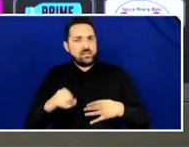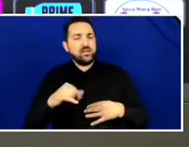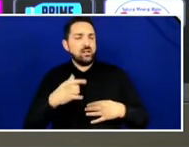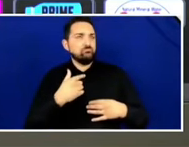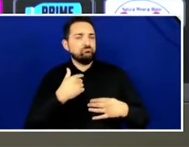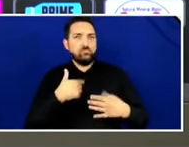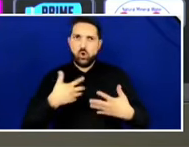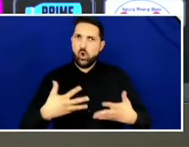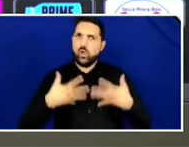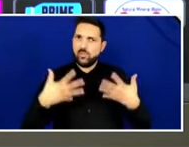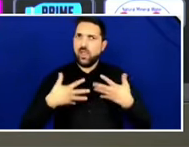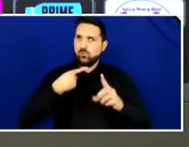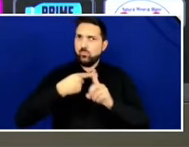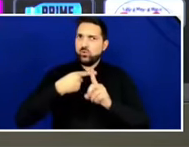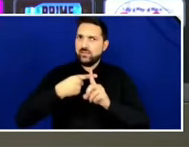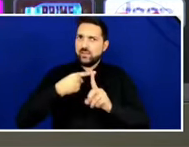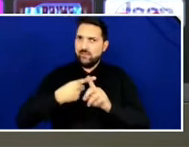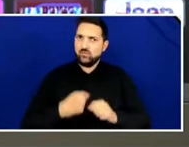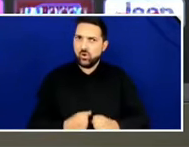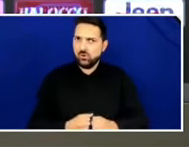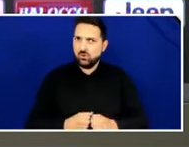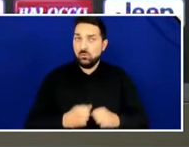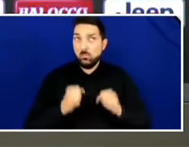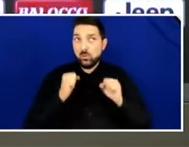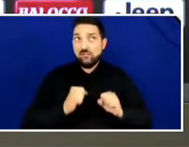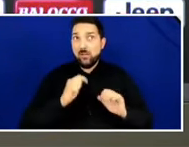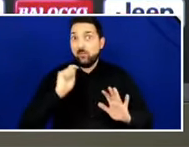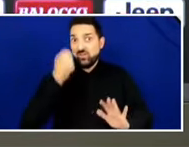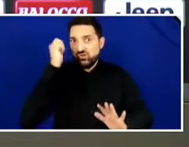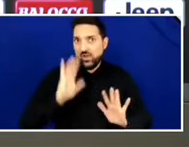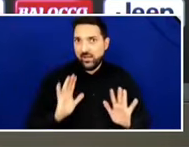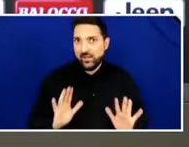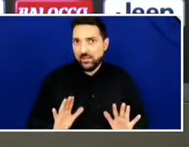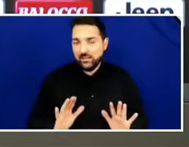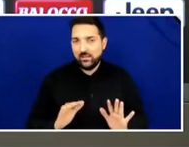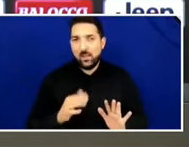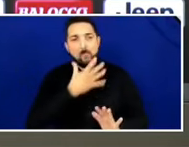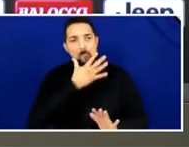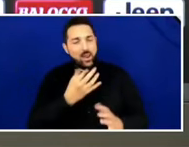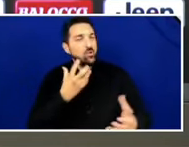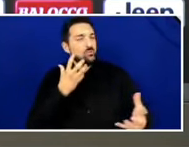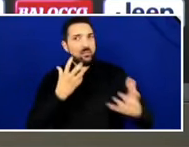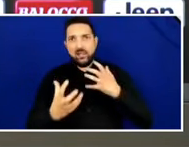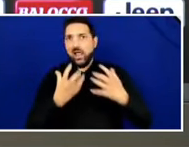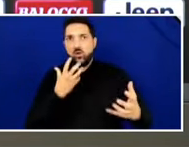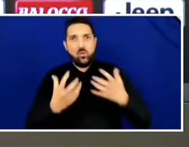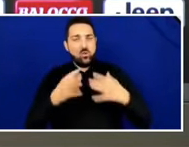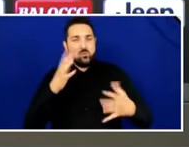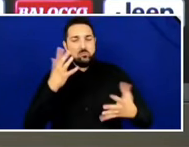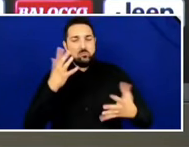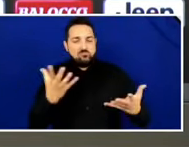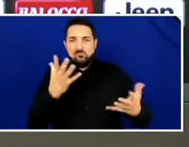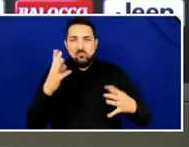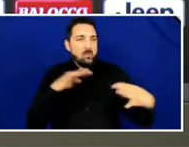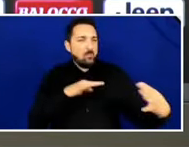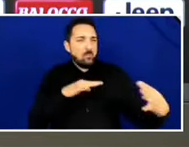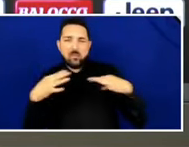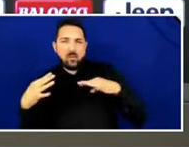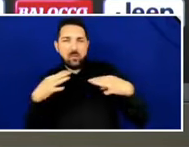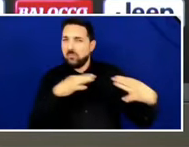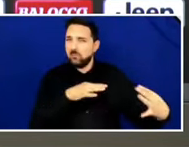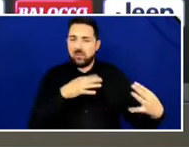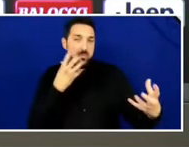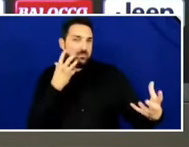avendo la possibilità di vincerla un bello spettacolo Eh perché